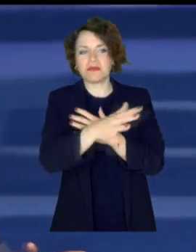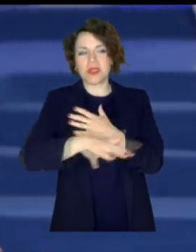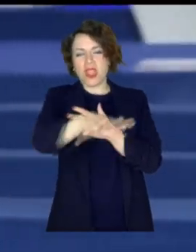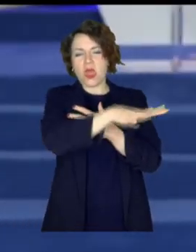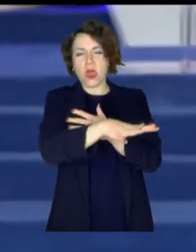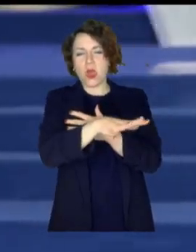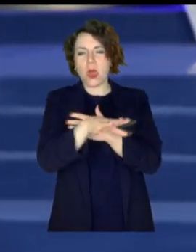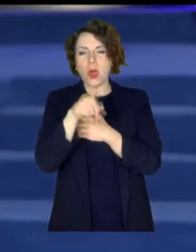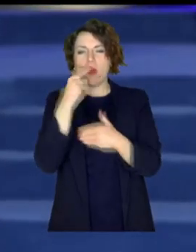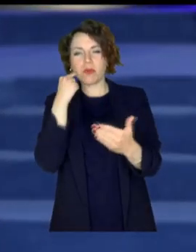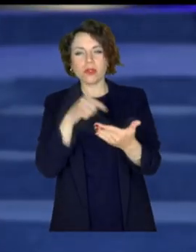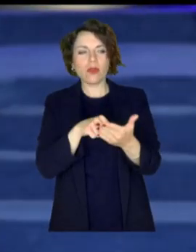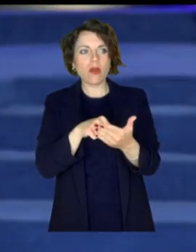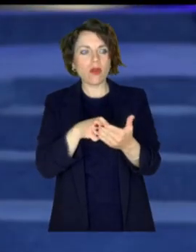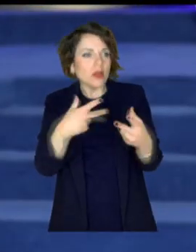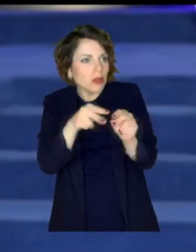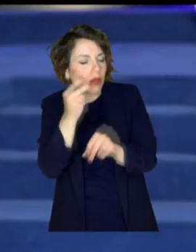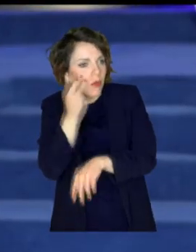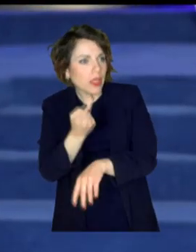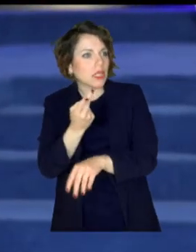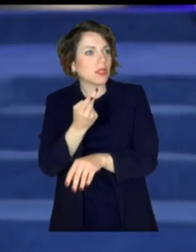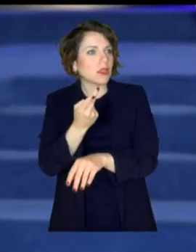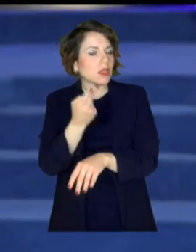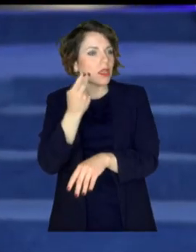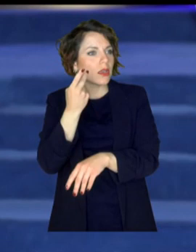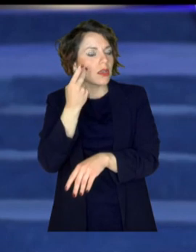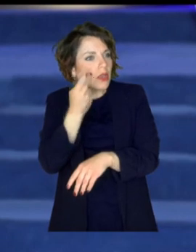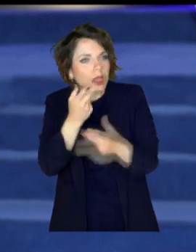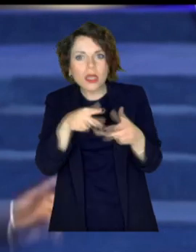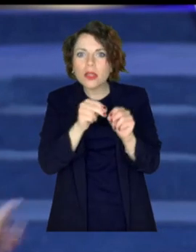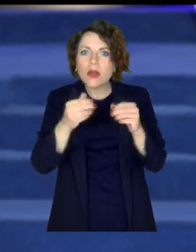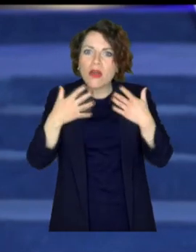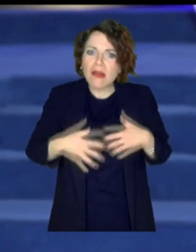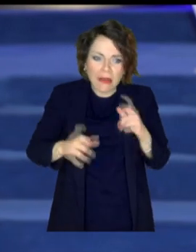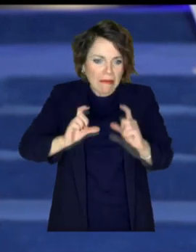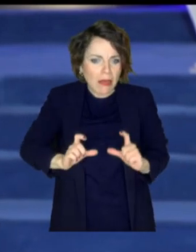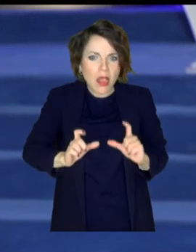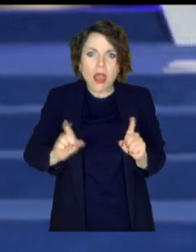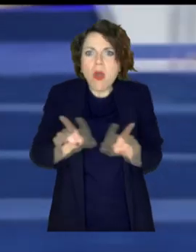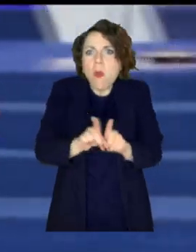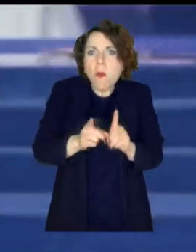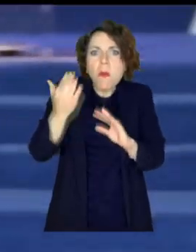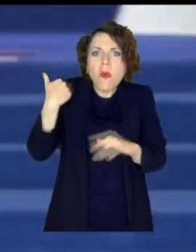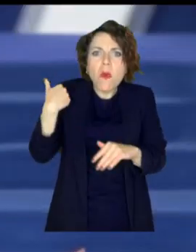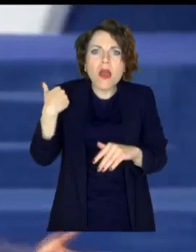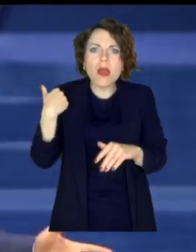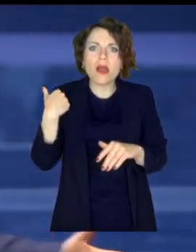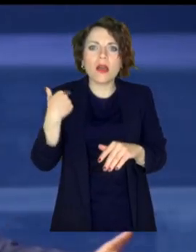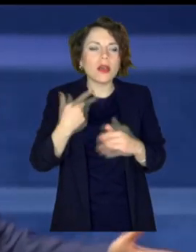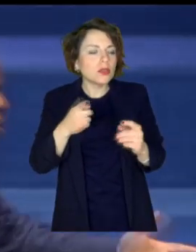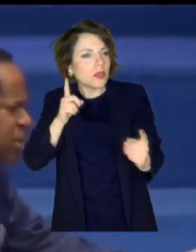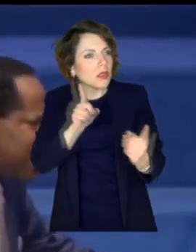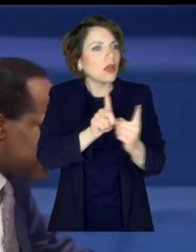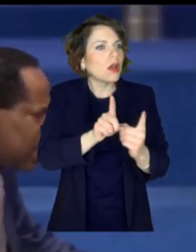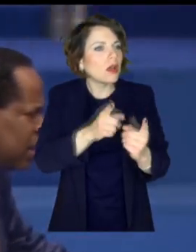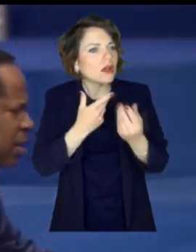zona e lo vedi, di nuovo vestito di stracci, esattamente come era 3 mesi prima. Ti avvicina lui e gli chiedi,